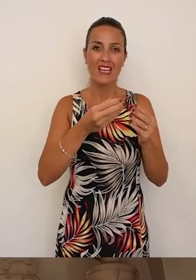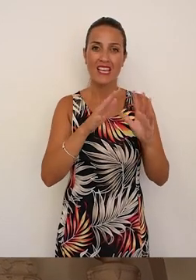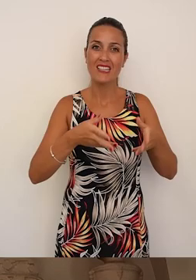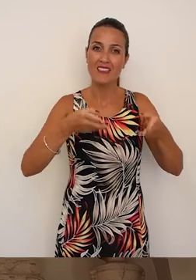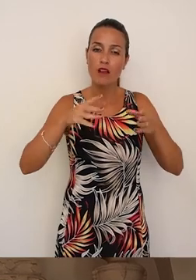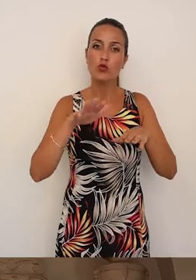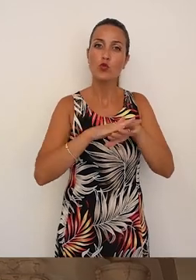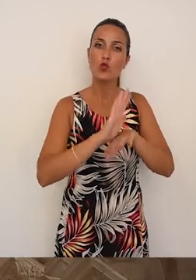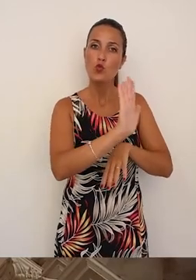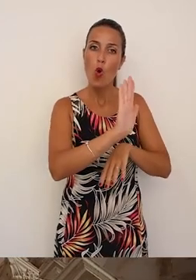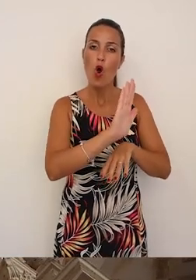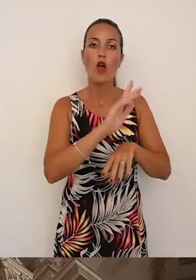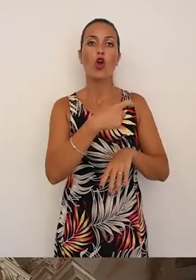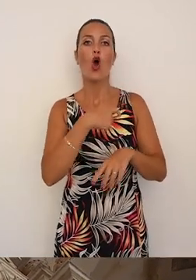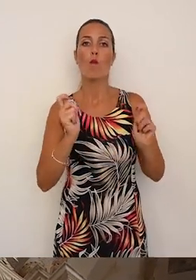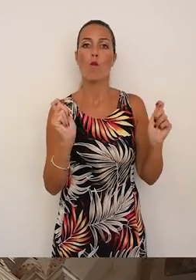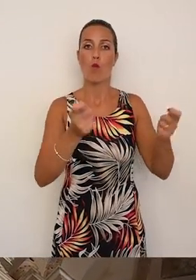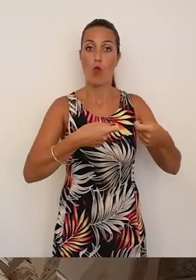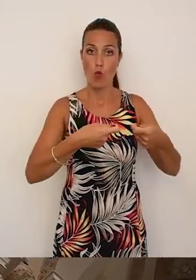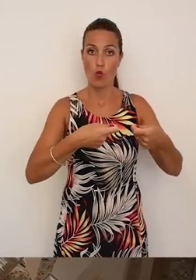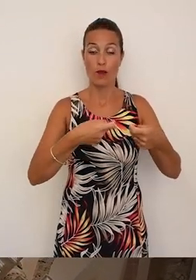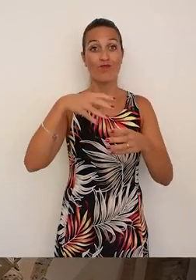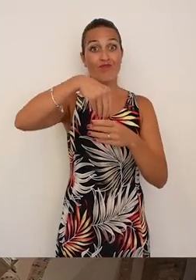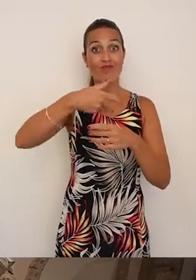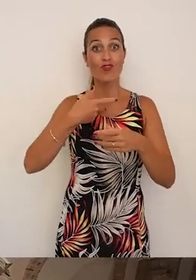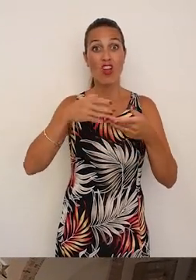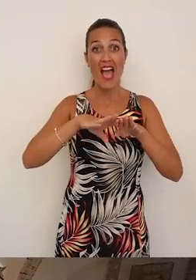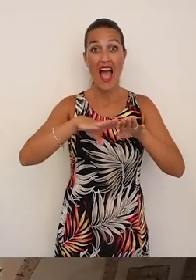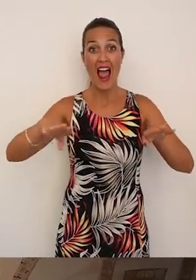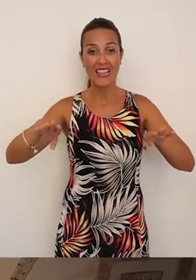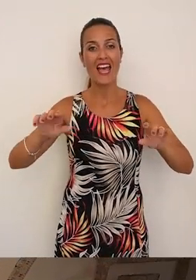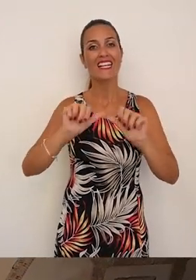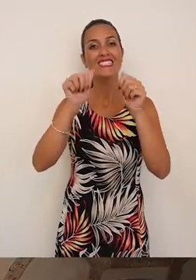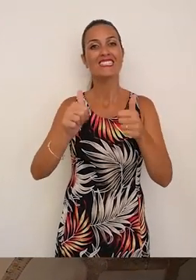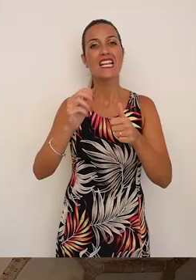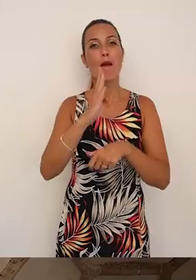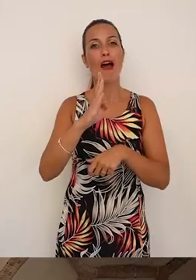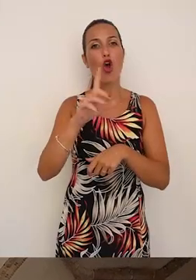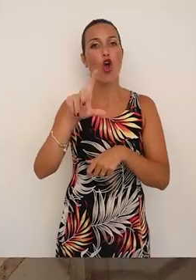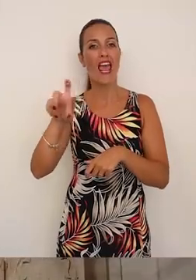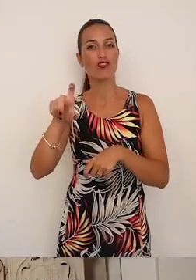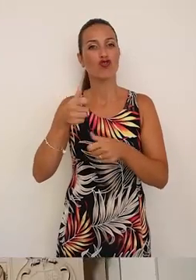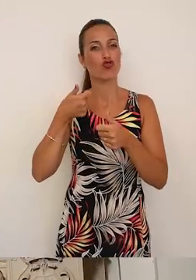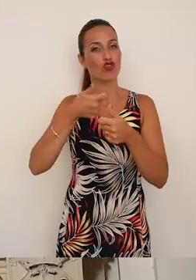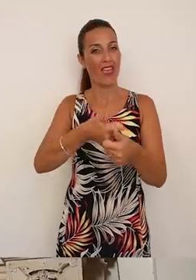L'interno della chiesa conventuale ospita numerosi altari realizzati secondo i canoni dello stile del barocco leccese.